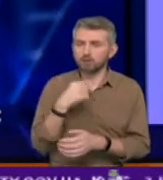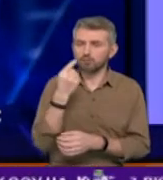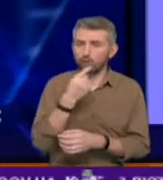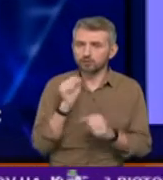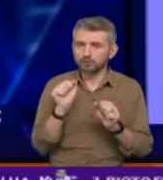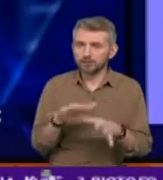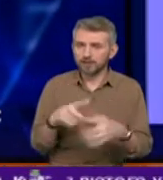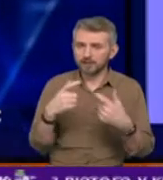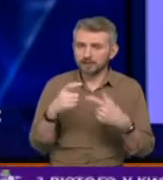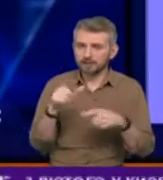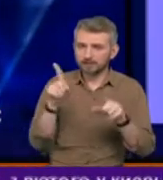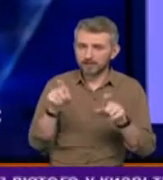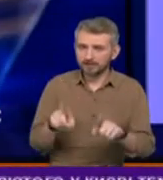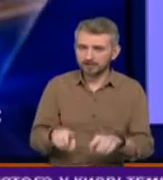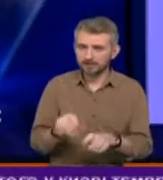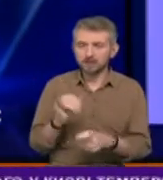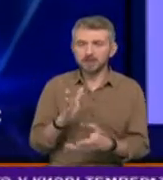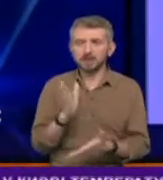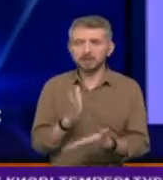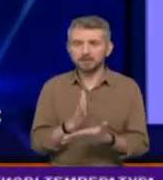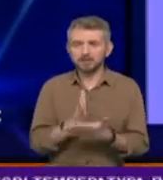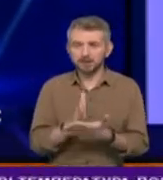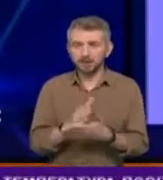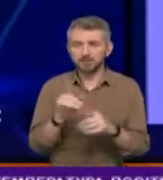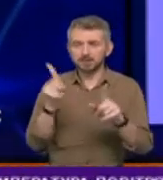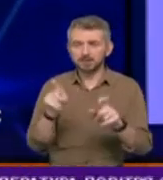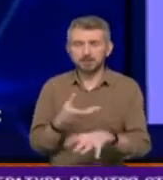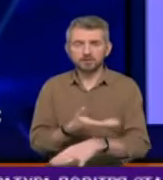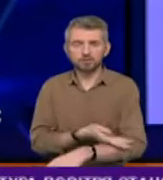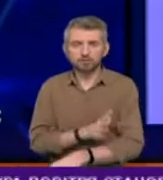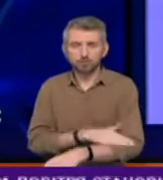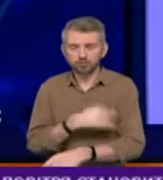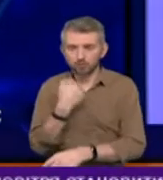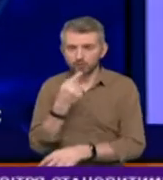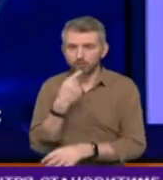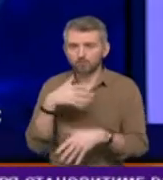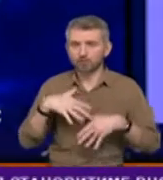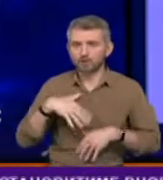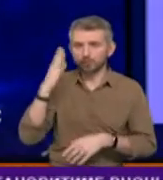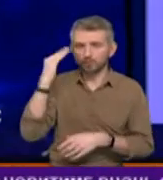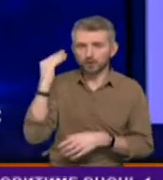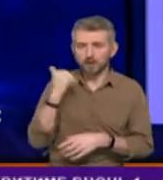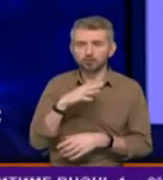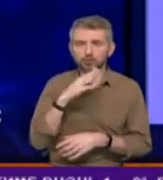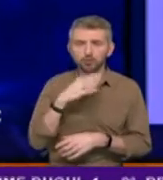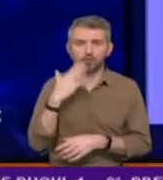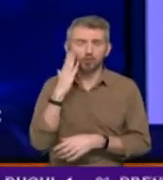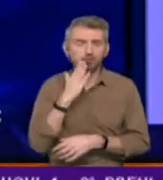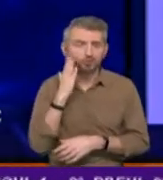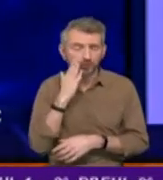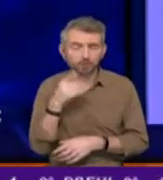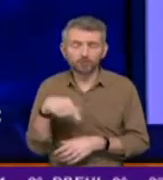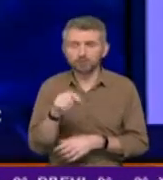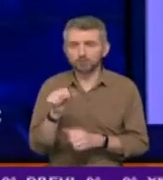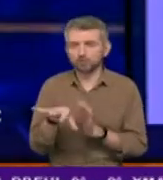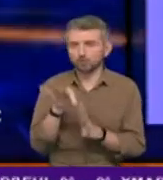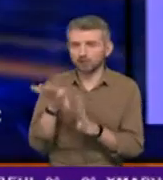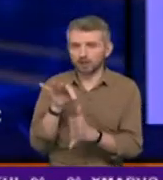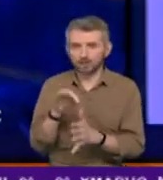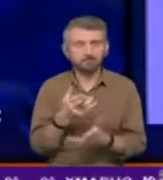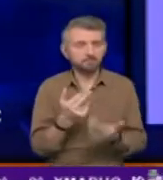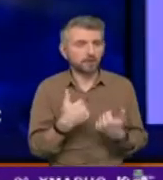вищої освіти, тому що з 2006 року ну, багато деякі що змінилося, філії закрилися. Так. Ні, ну він, я так зрозумів,